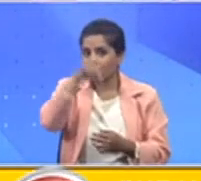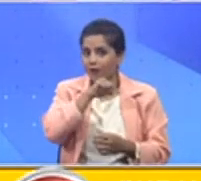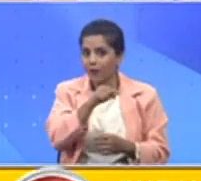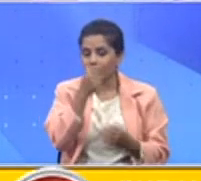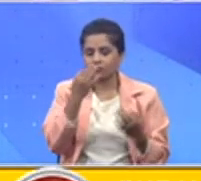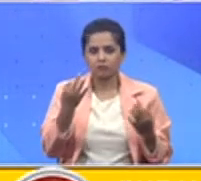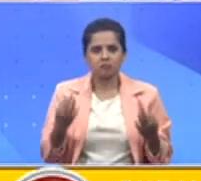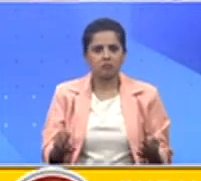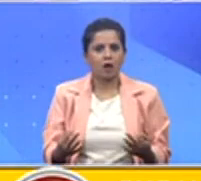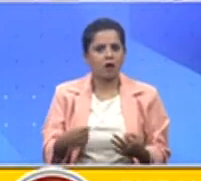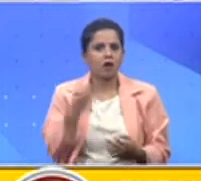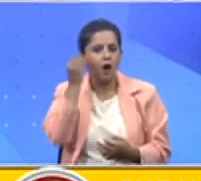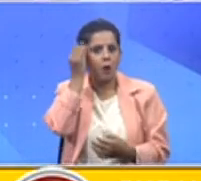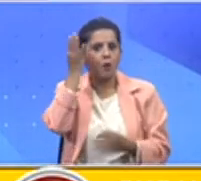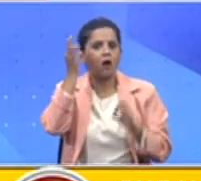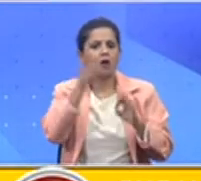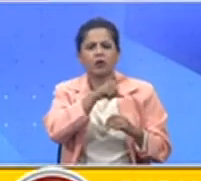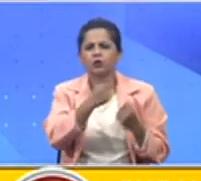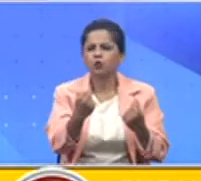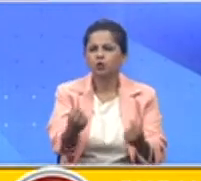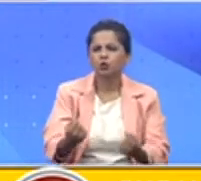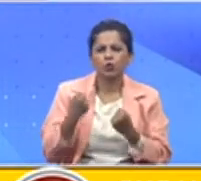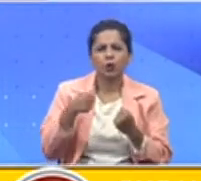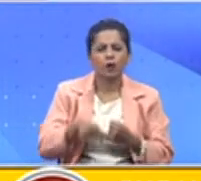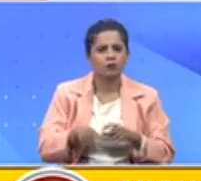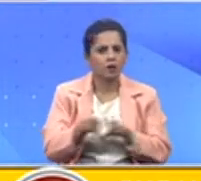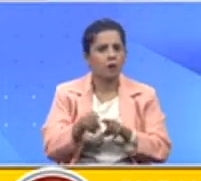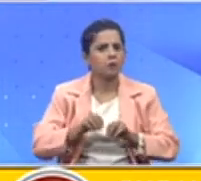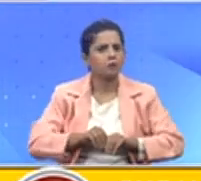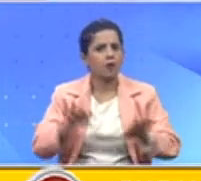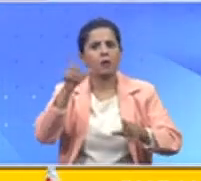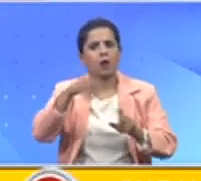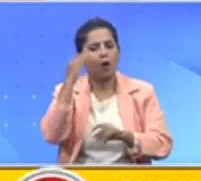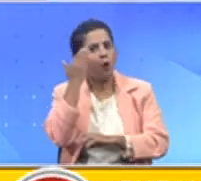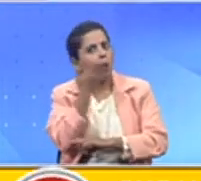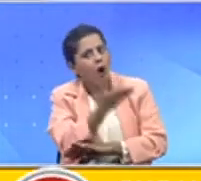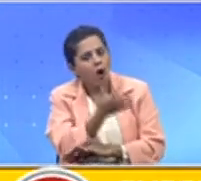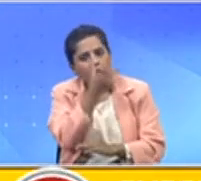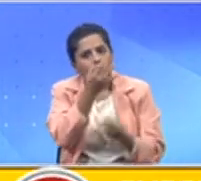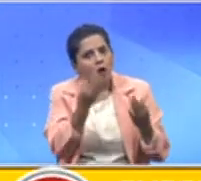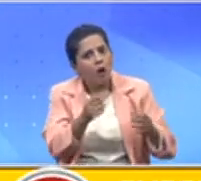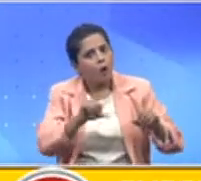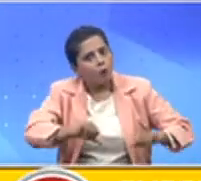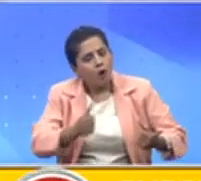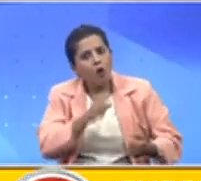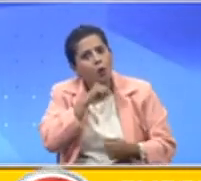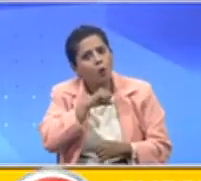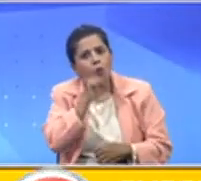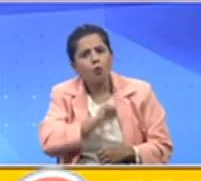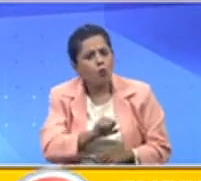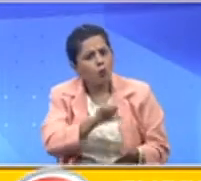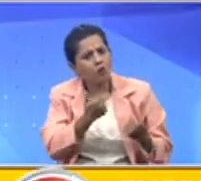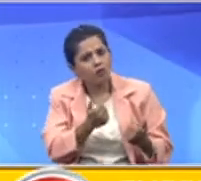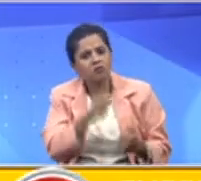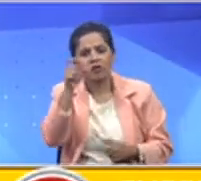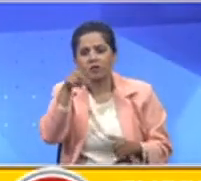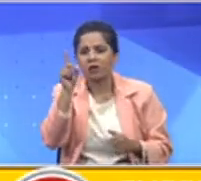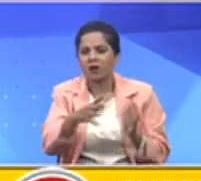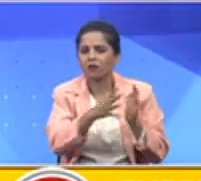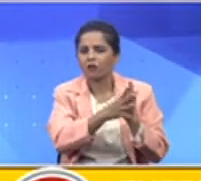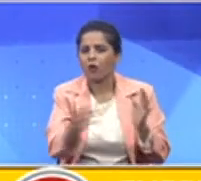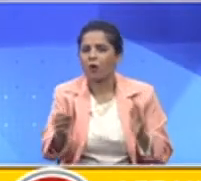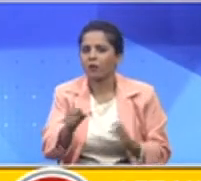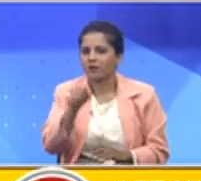विज्यान और इसकी ताकत का एक प्रमुक चहरा बन गई है इन से हर किसी को सिखना चाहिए